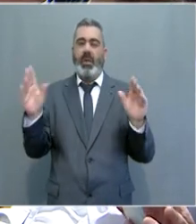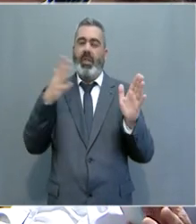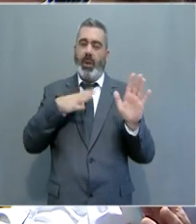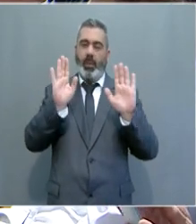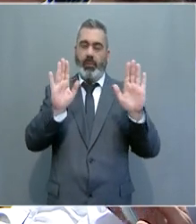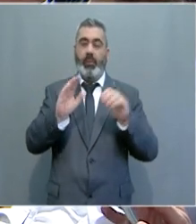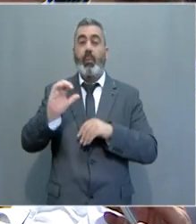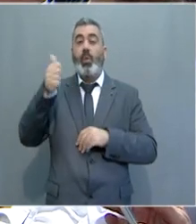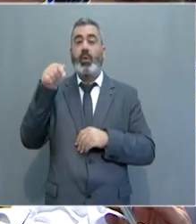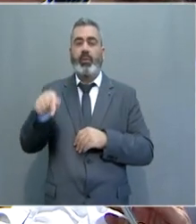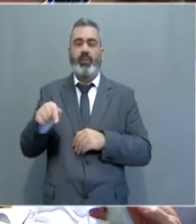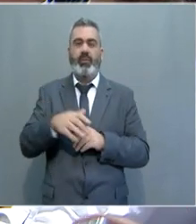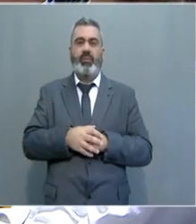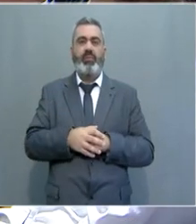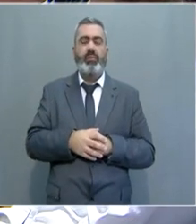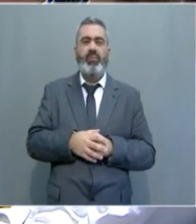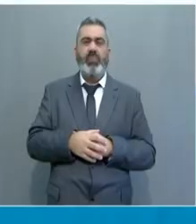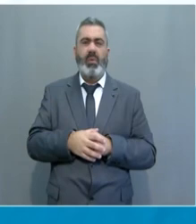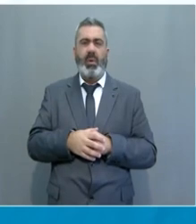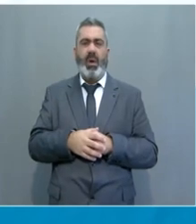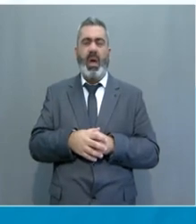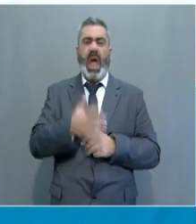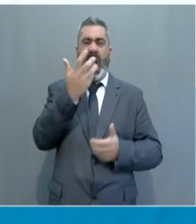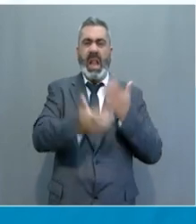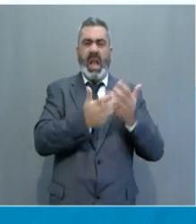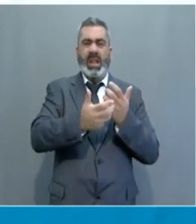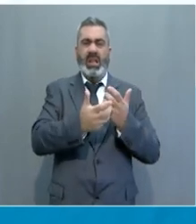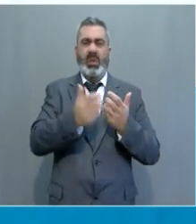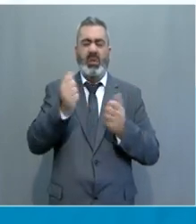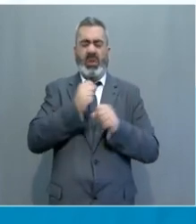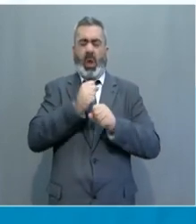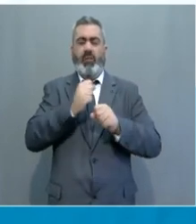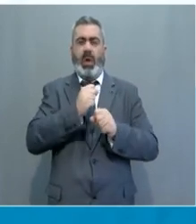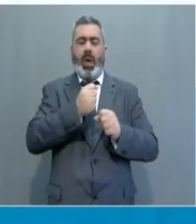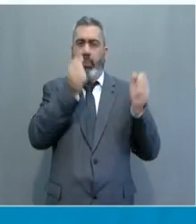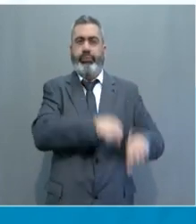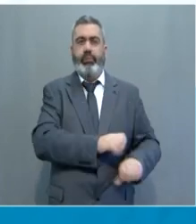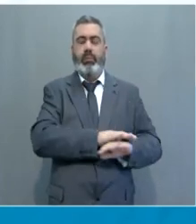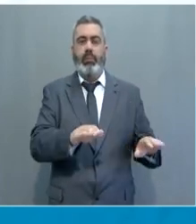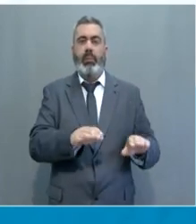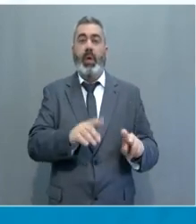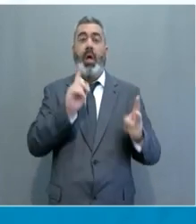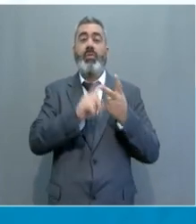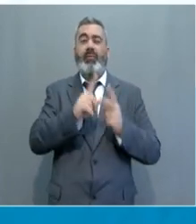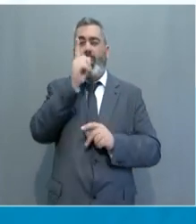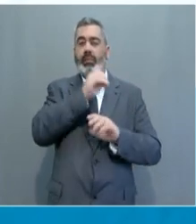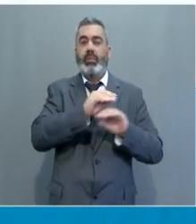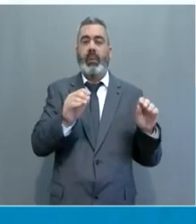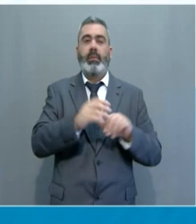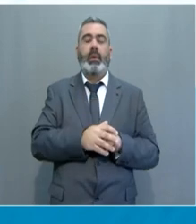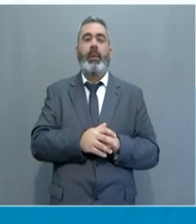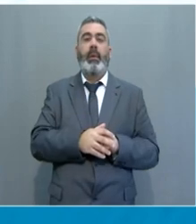το μύθο της δίθεν βίαιης απολιγνητοποίησης και δεύτερο, το μύθο του για πάντα